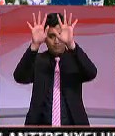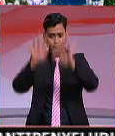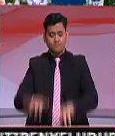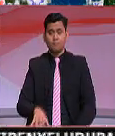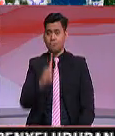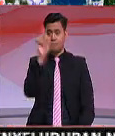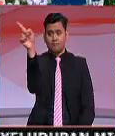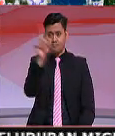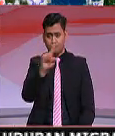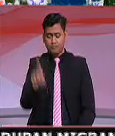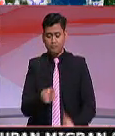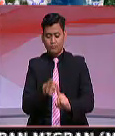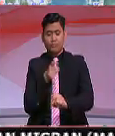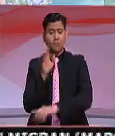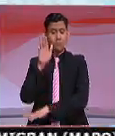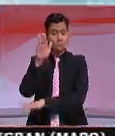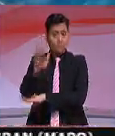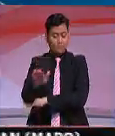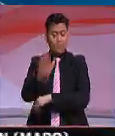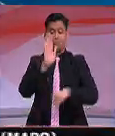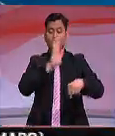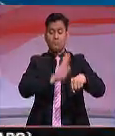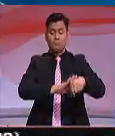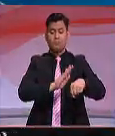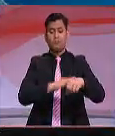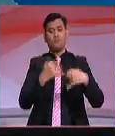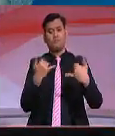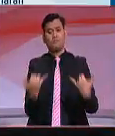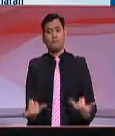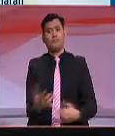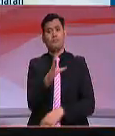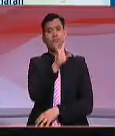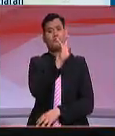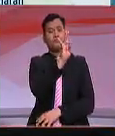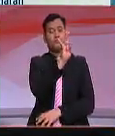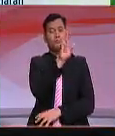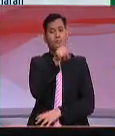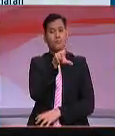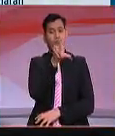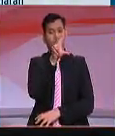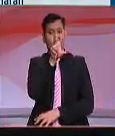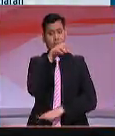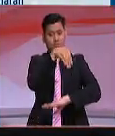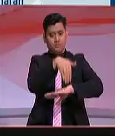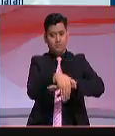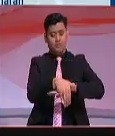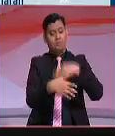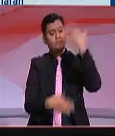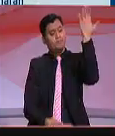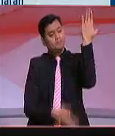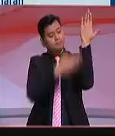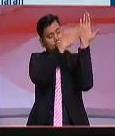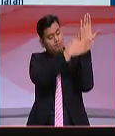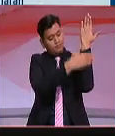tadi. Met Malaysia telah pun mengeluarkan amaran terkini sejak jam 7.30 malam tadi melibatkan negeri-negeri pantai